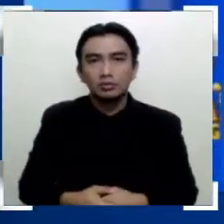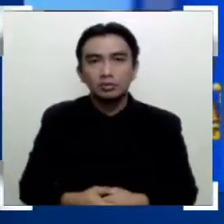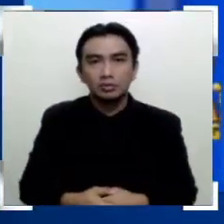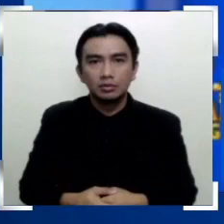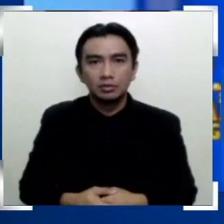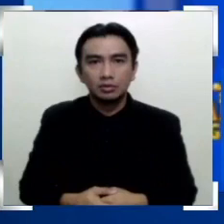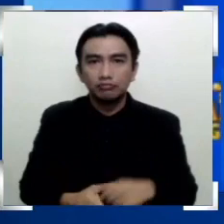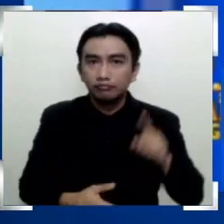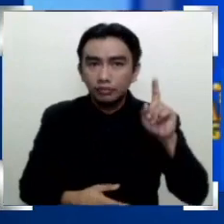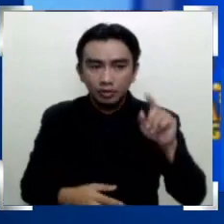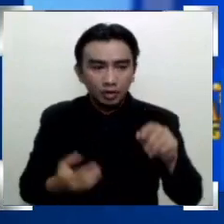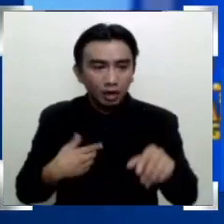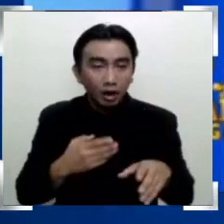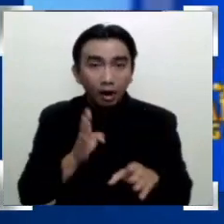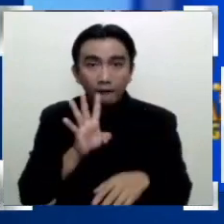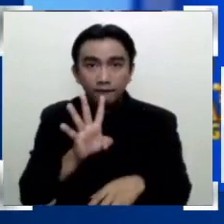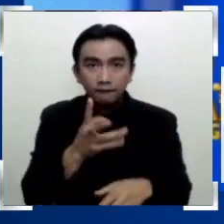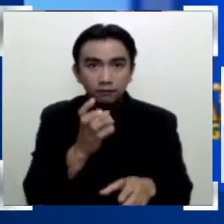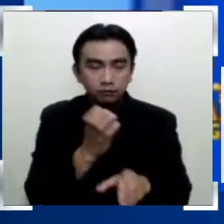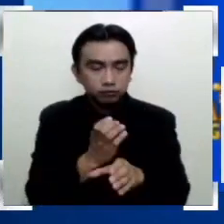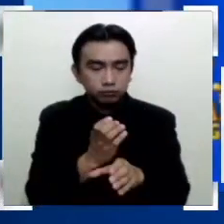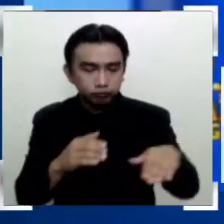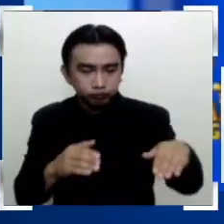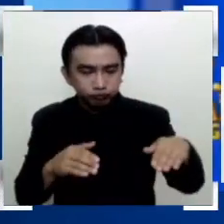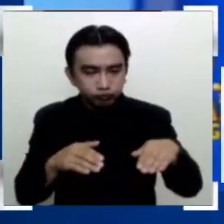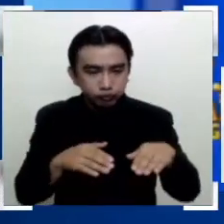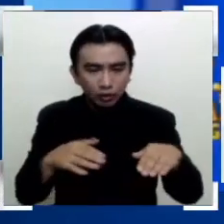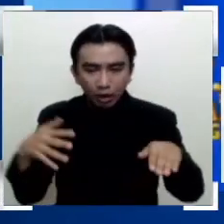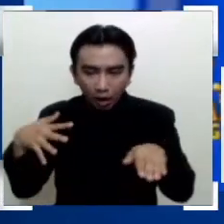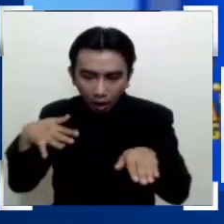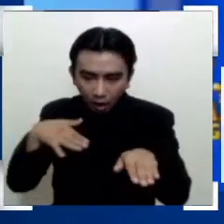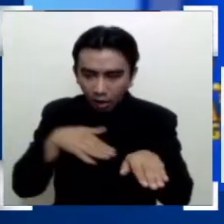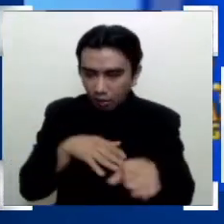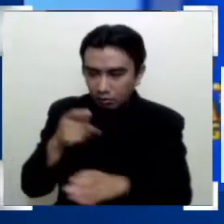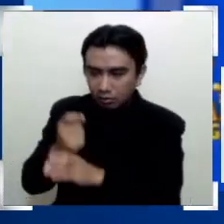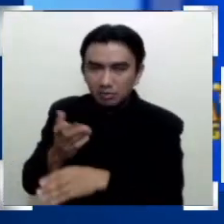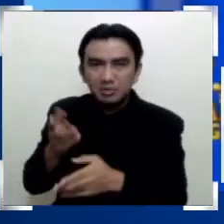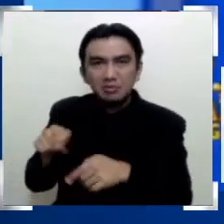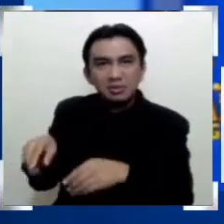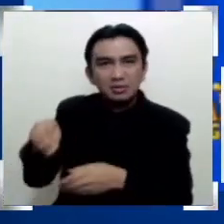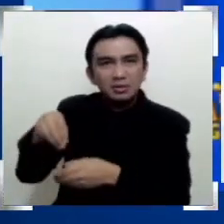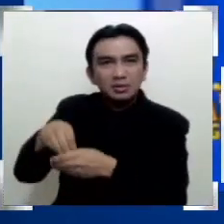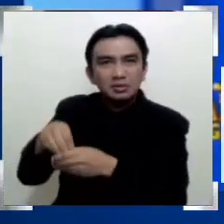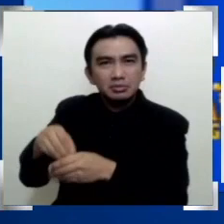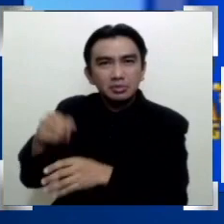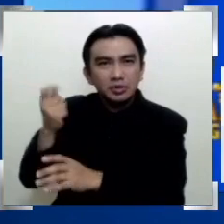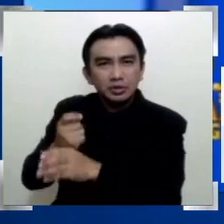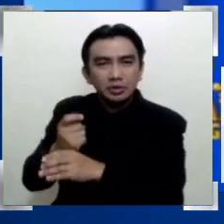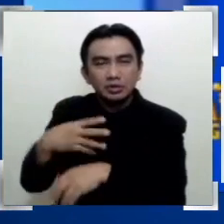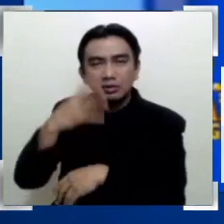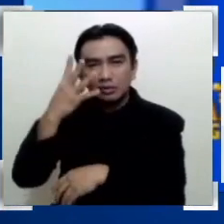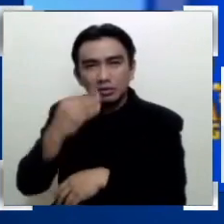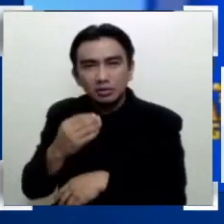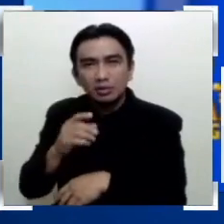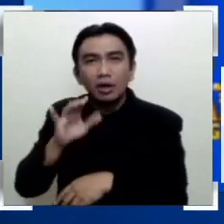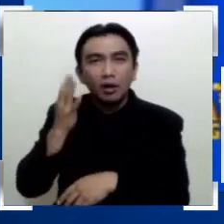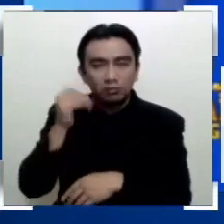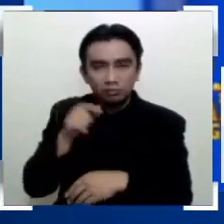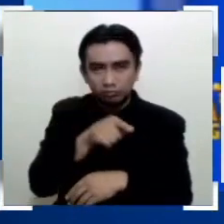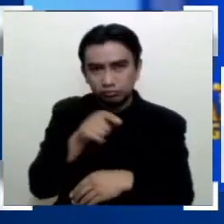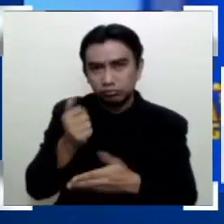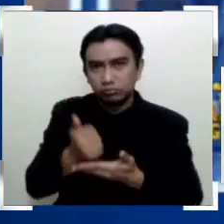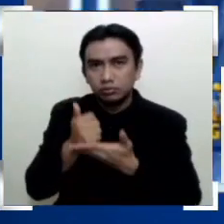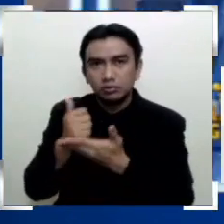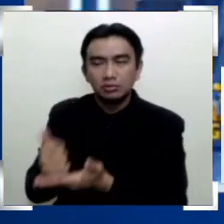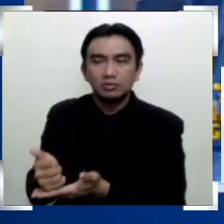sasakyan. Malaki yung bangga. Kasi parang Vice, nakatulog so yung driver. So, wasak na wasak. So, sana po tulungan nyo yung driver kasi balita namin.